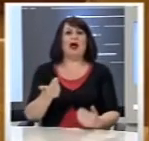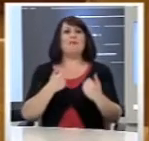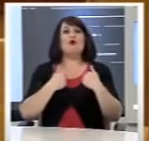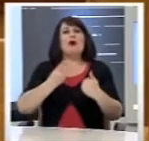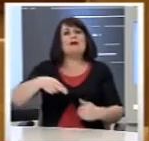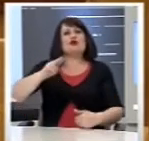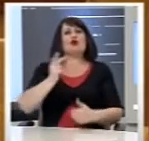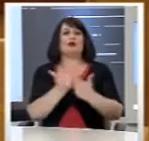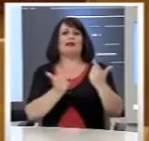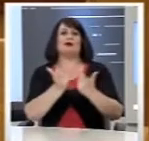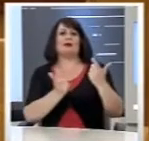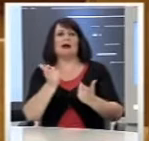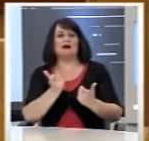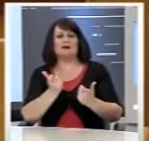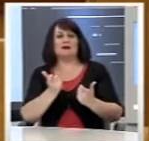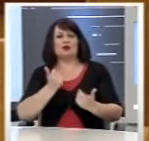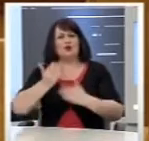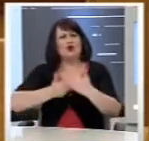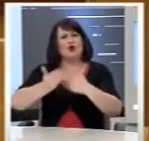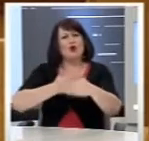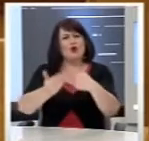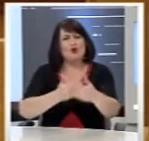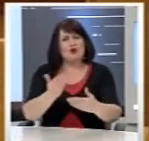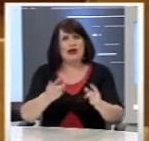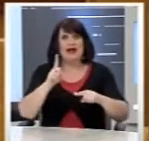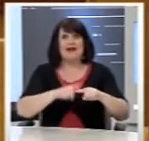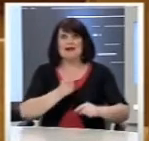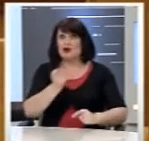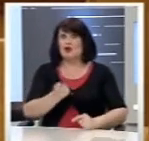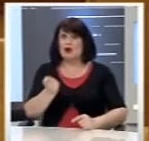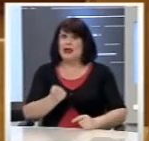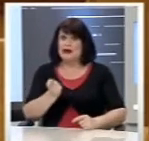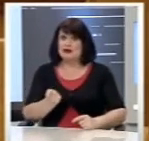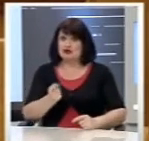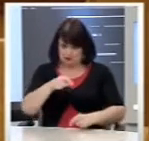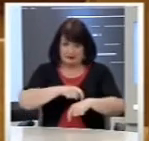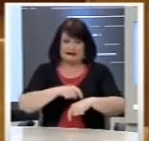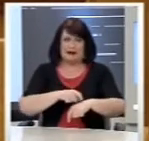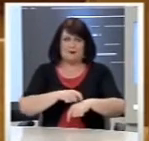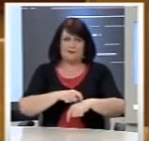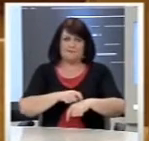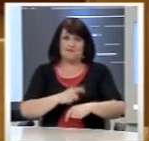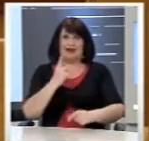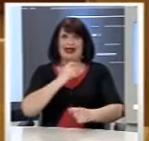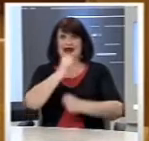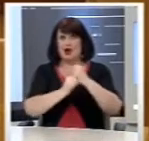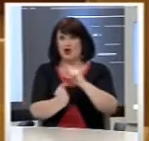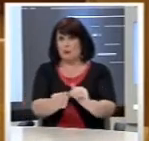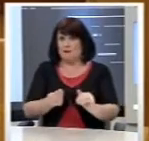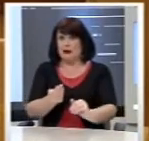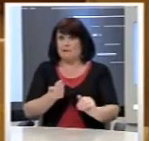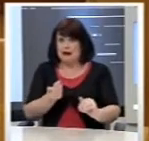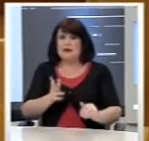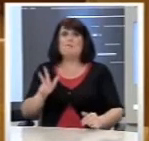επιτόκια δανεισμού, μακροχρόνιου δανεισμού, του ελληνικού χρέους σήμερα. Ένα χρόνο πριν βγει από το πρόγραμμα